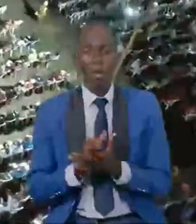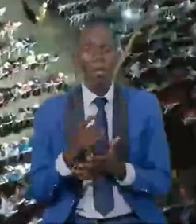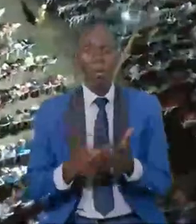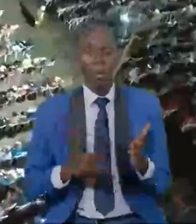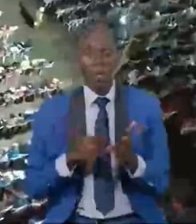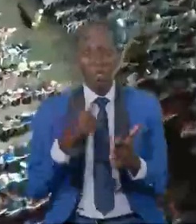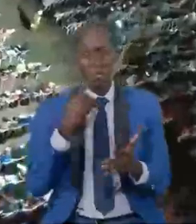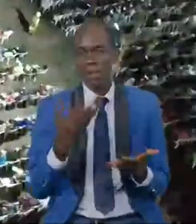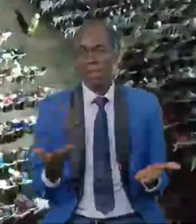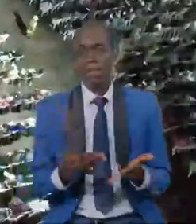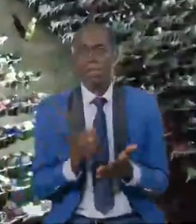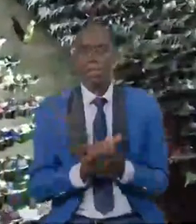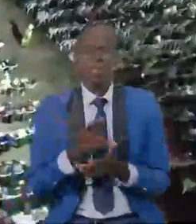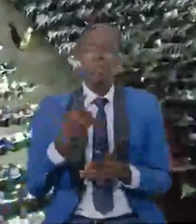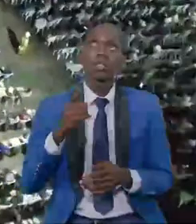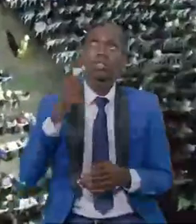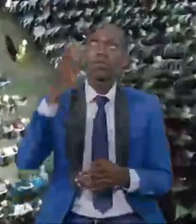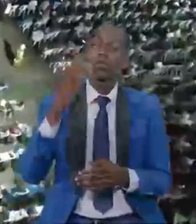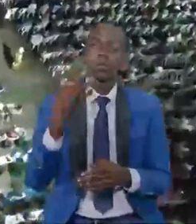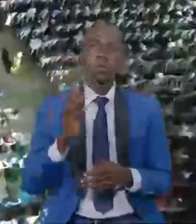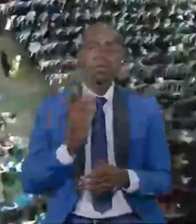ses apôtres. C'est ce qui est dit ici.